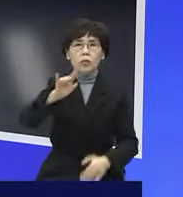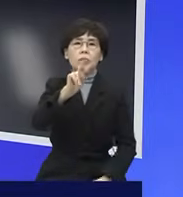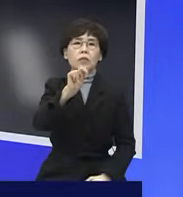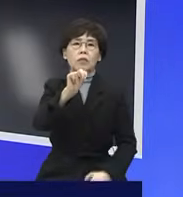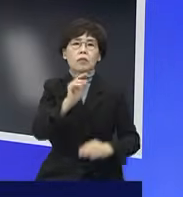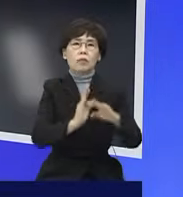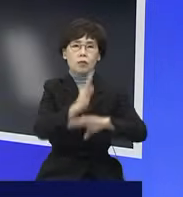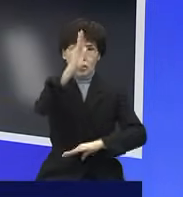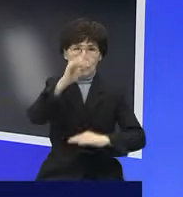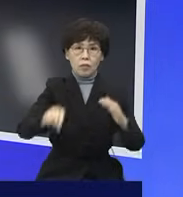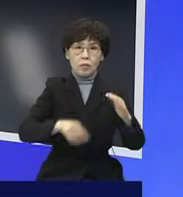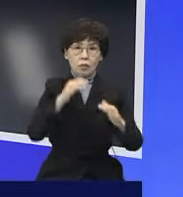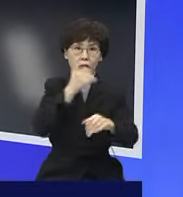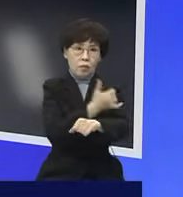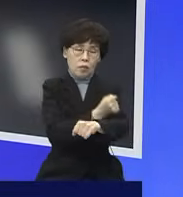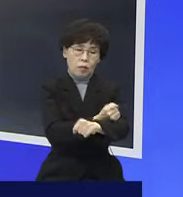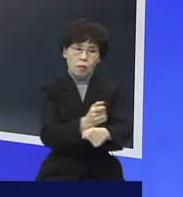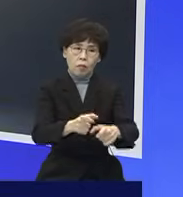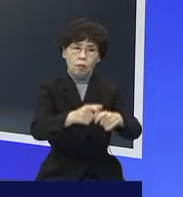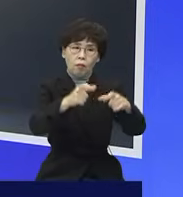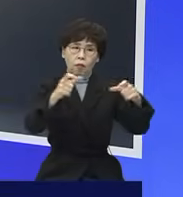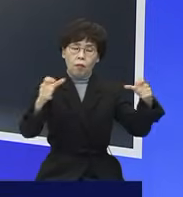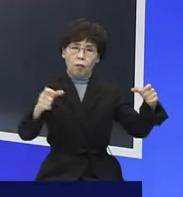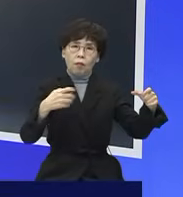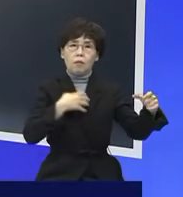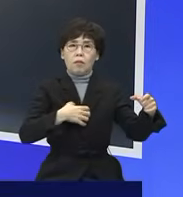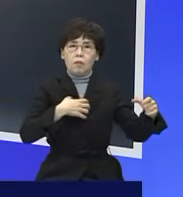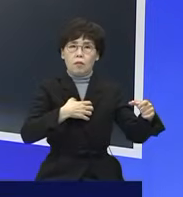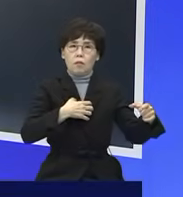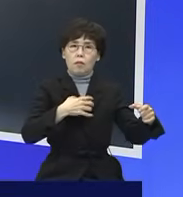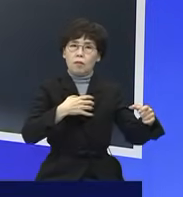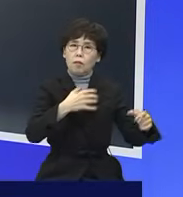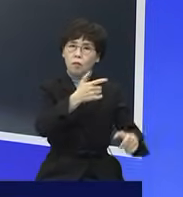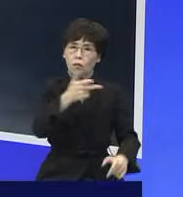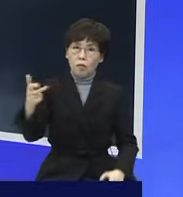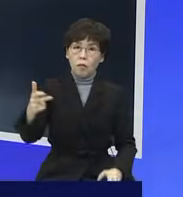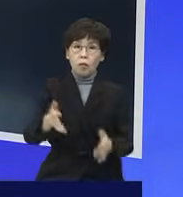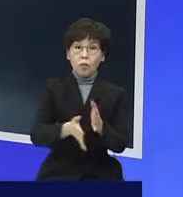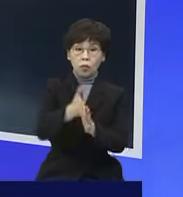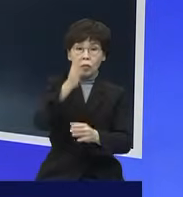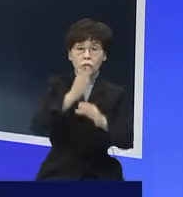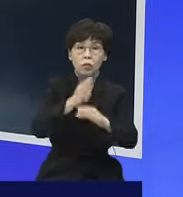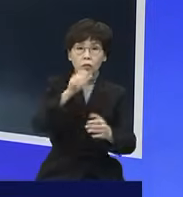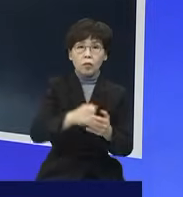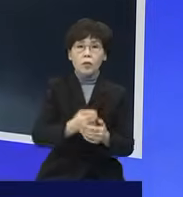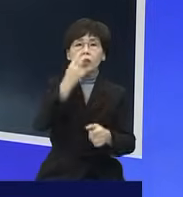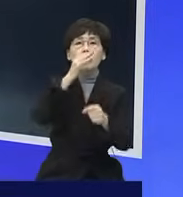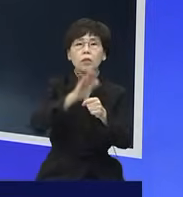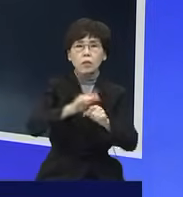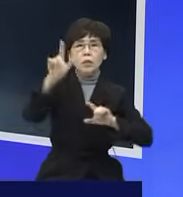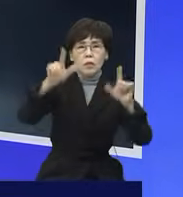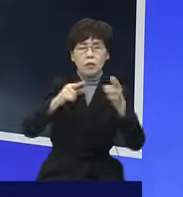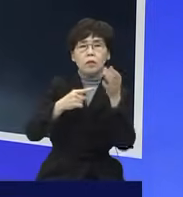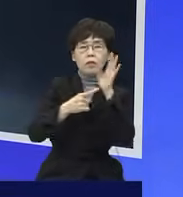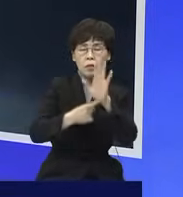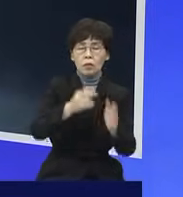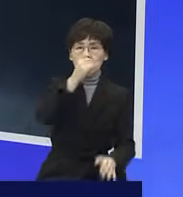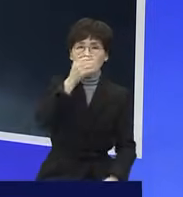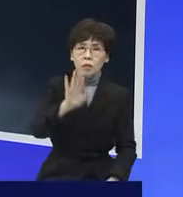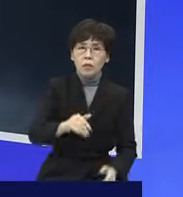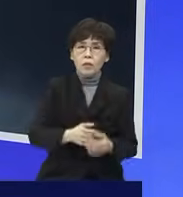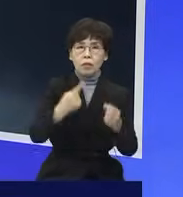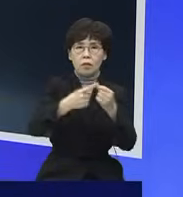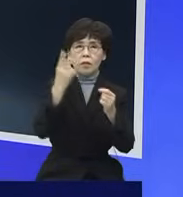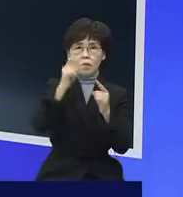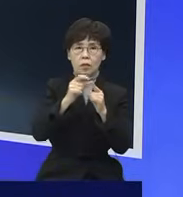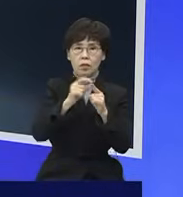돌파한 가운데 마약 확산에 대한 우려가 갈수록 커지고 있습니다. 도심 도로 한복판에서 황당한 현장이 포착됐는데요. 오클릭 첫